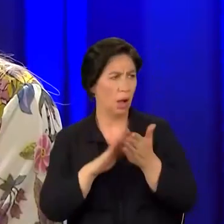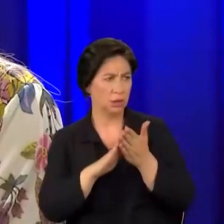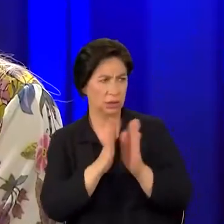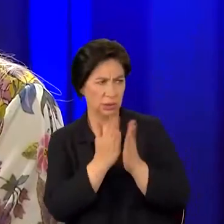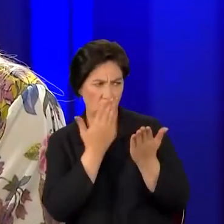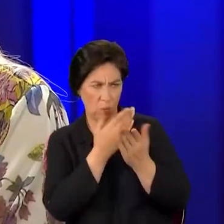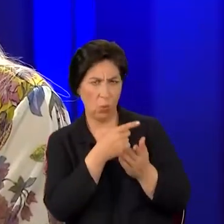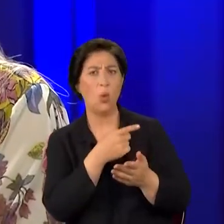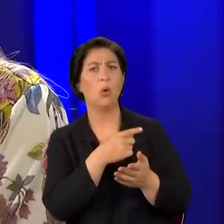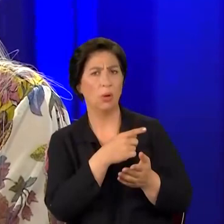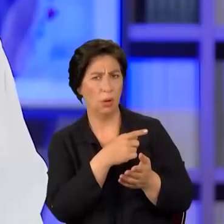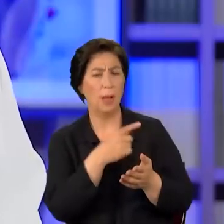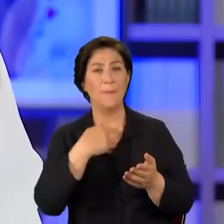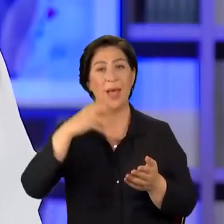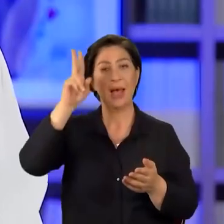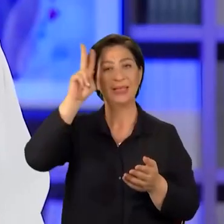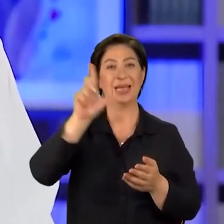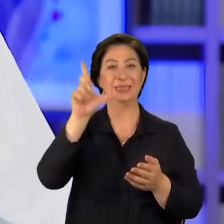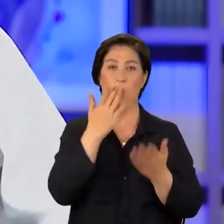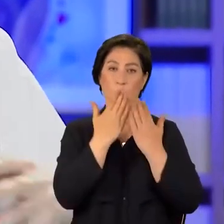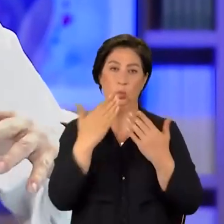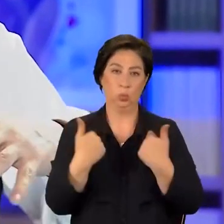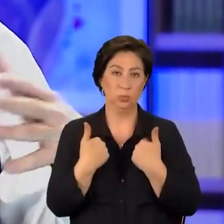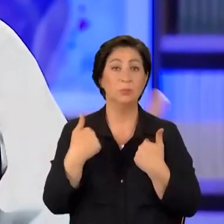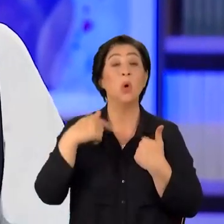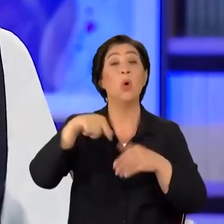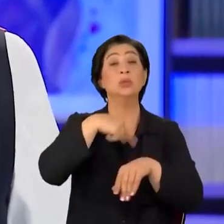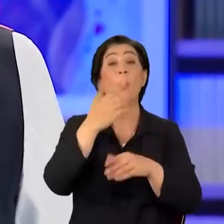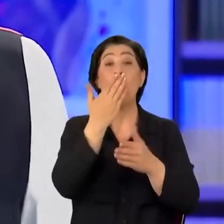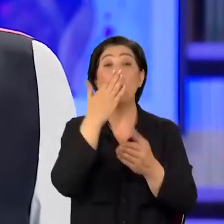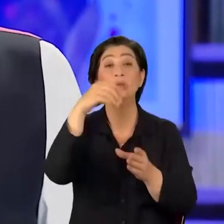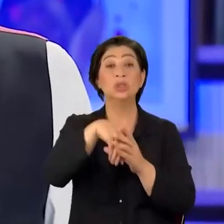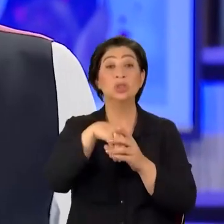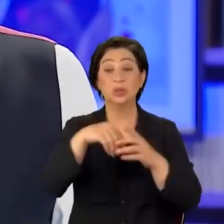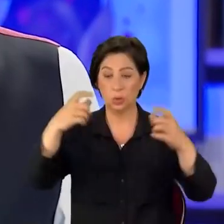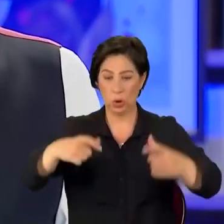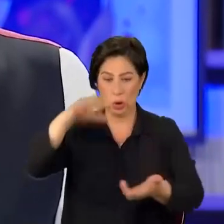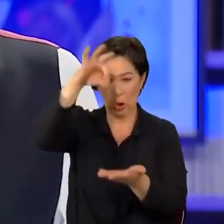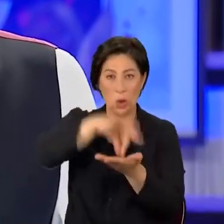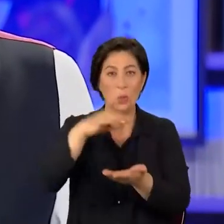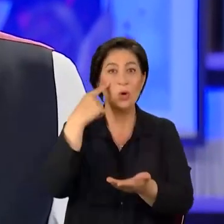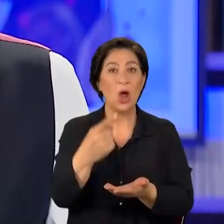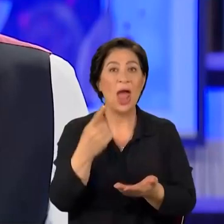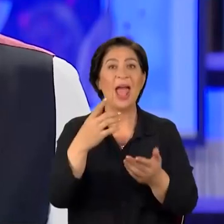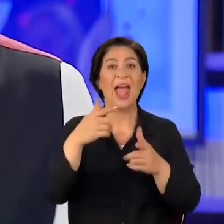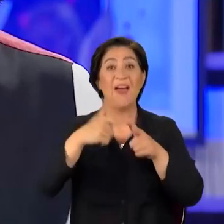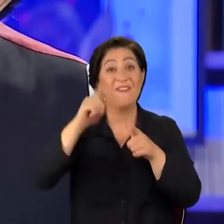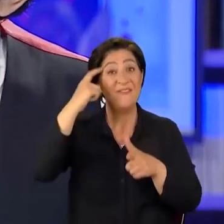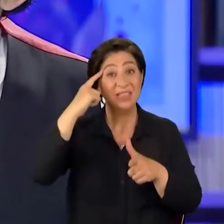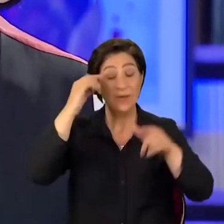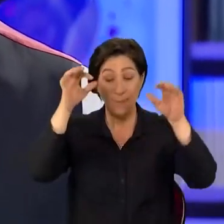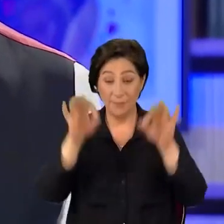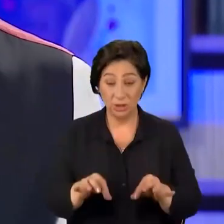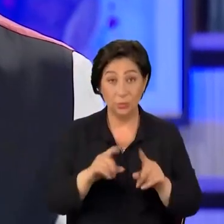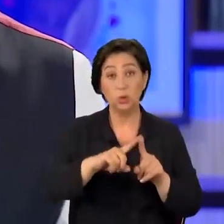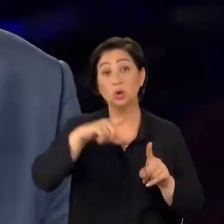Ne okuyorsun? İşte ben Galatasaray Lisesi'nde okudum. Bize o sırada okulun konumu gereği felsefenin başlangıç